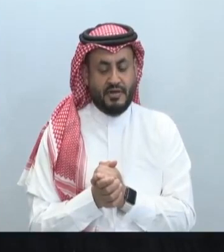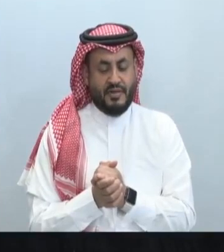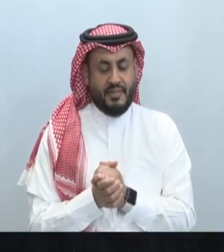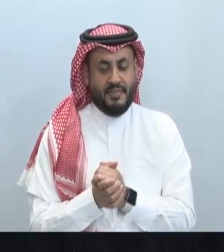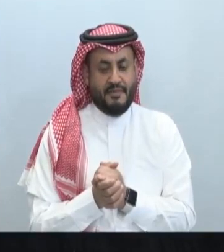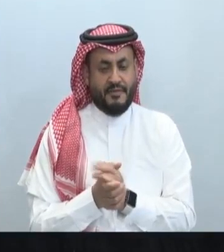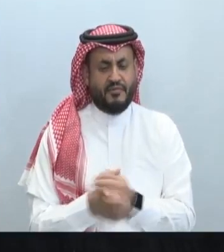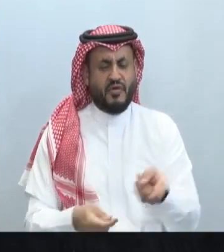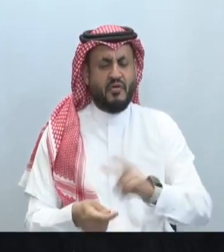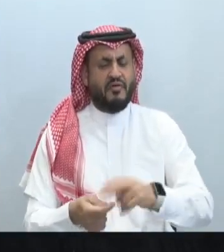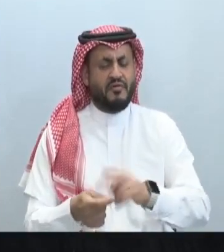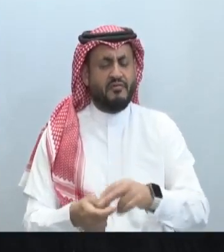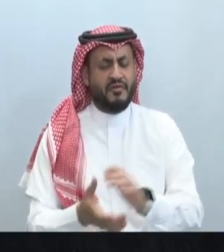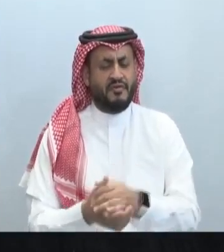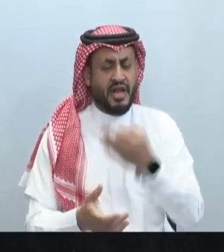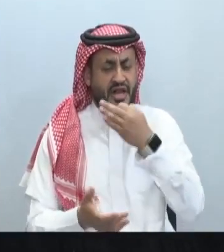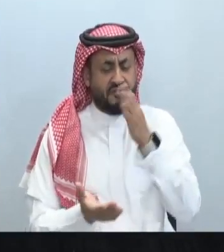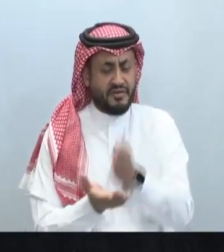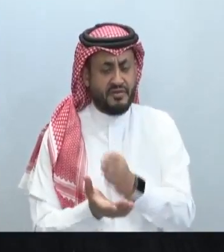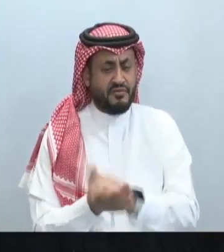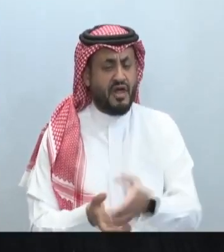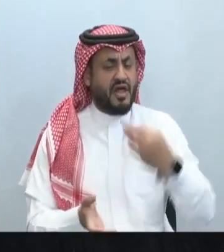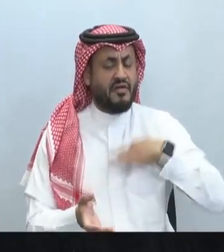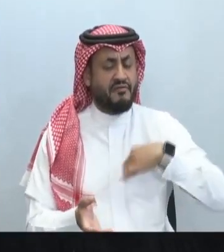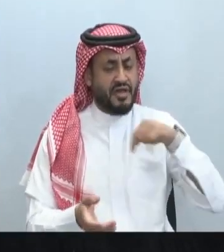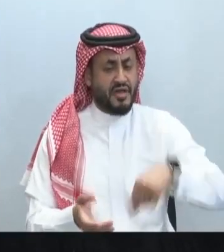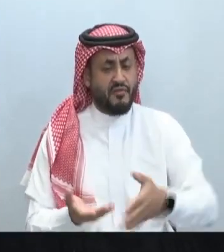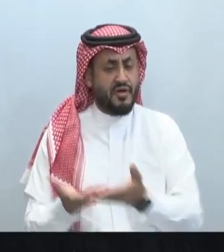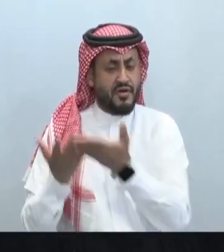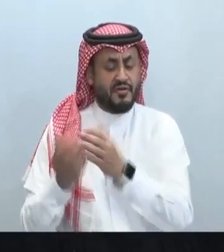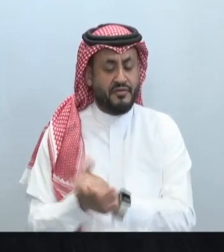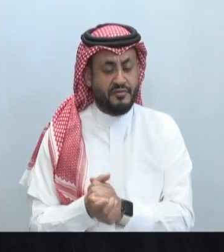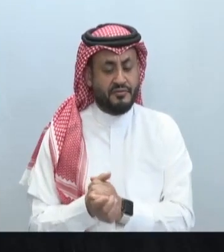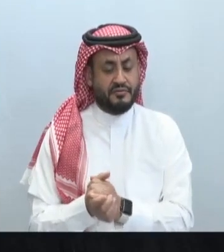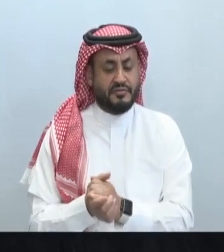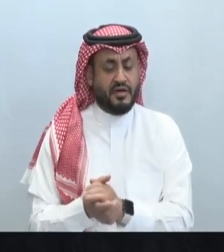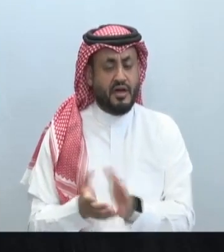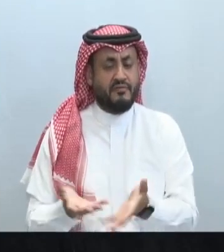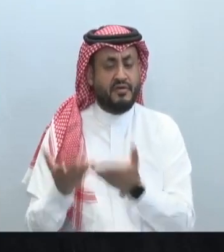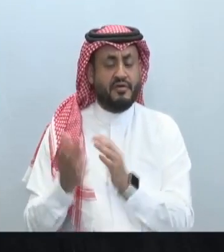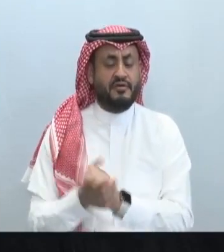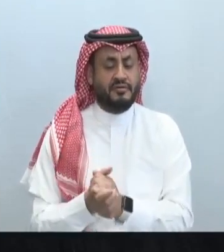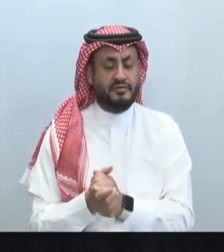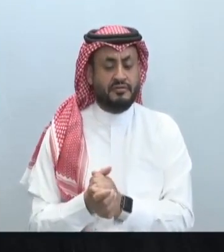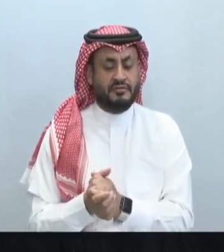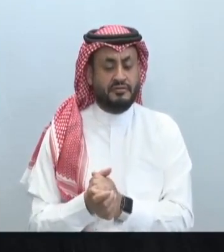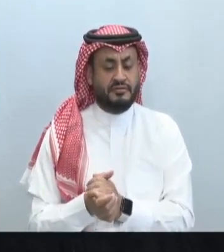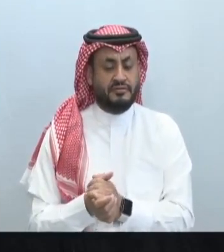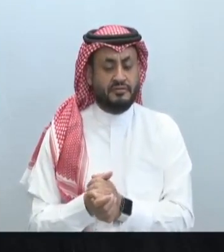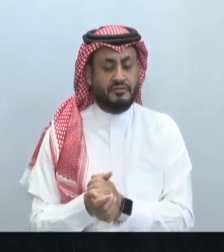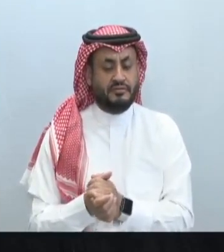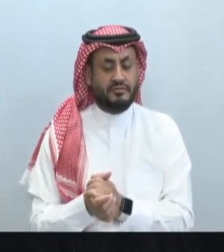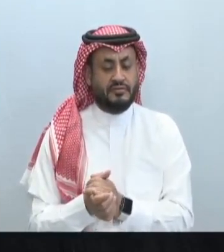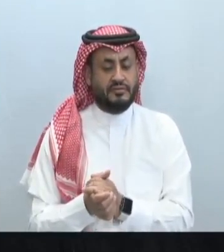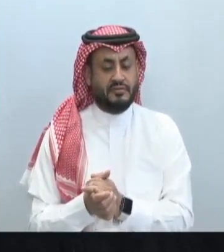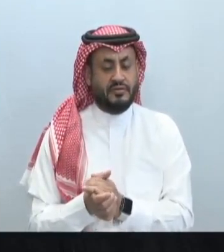طبعه الصدق فان الفائده في الدنيا والاخره اما في الاخره فان الله سبحانه وتعالى ما في شك الله